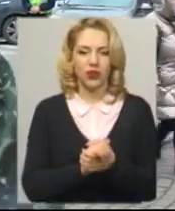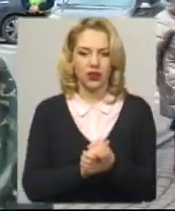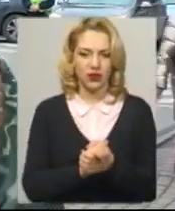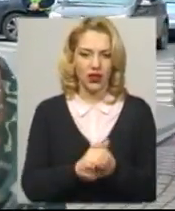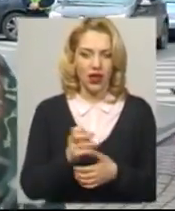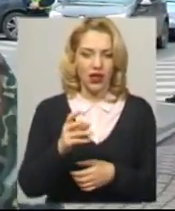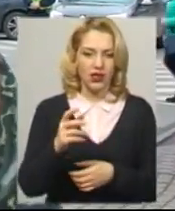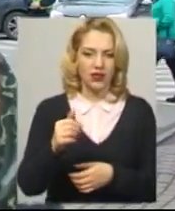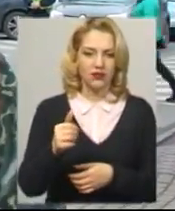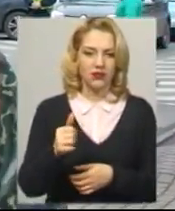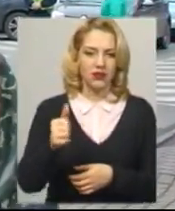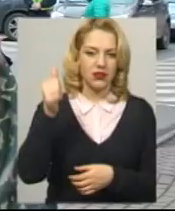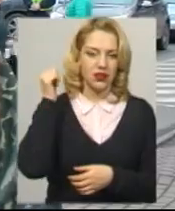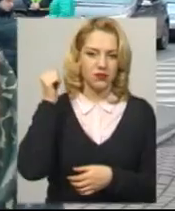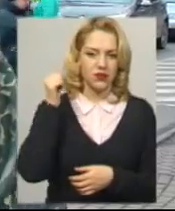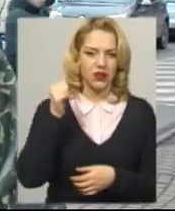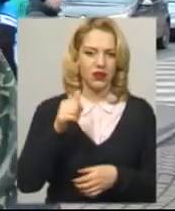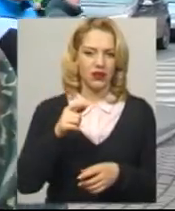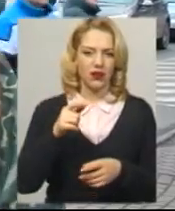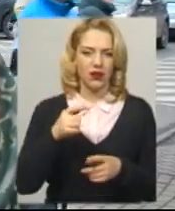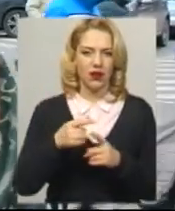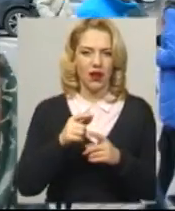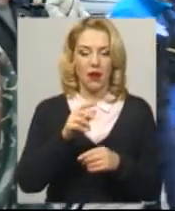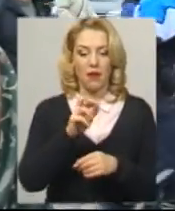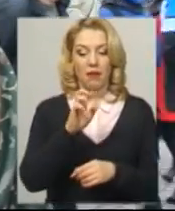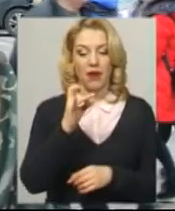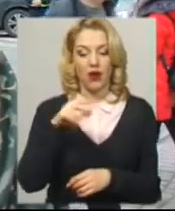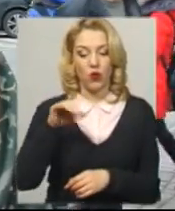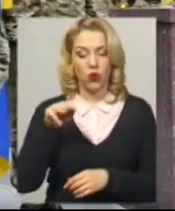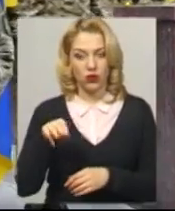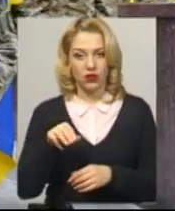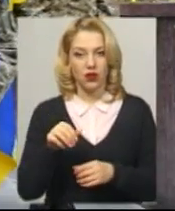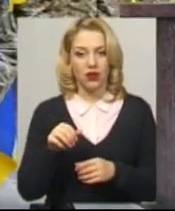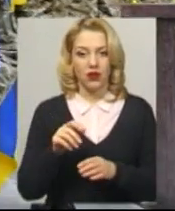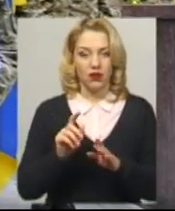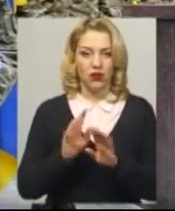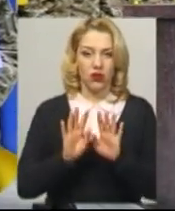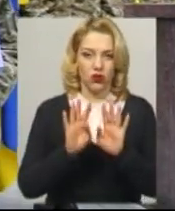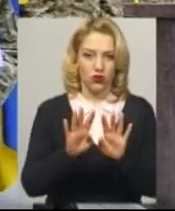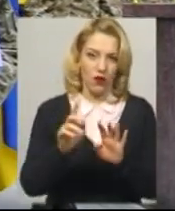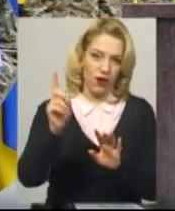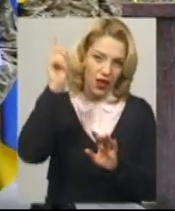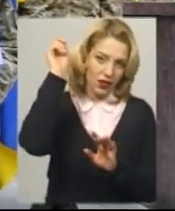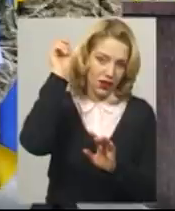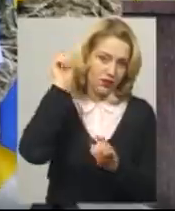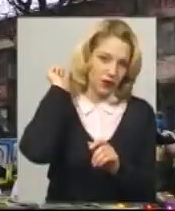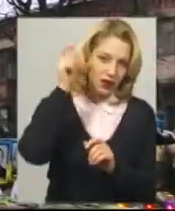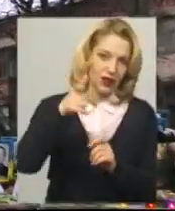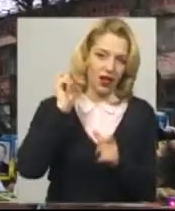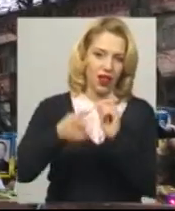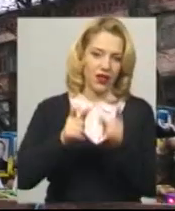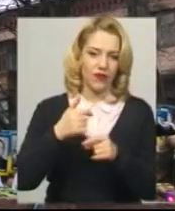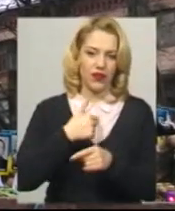за спини, при прикритті Беркута, почали тітушки обкидати. Учасники маршу пам'яті прийшли до пам'ятника